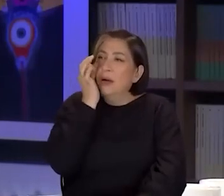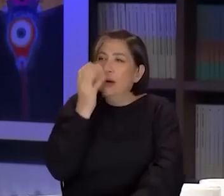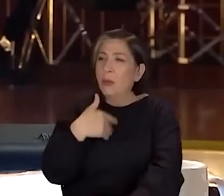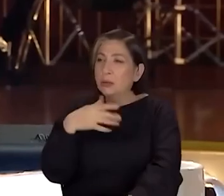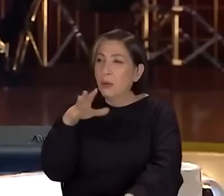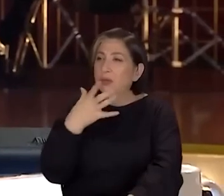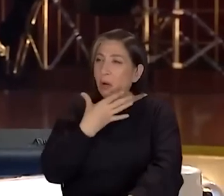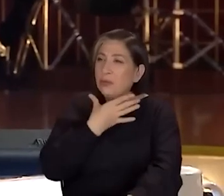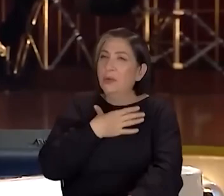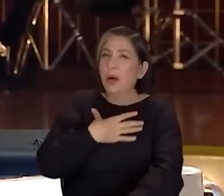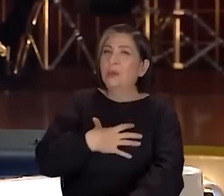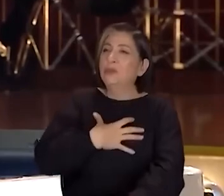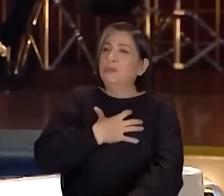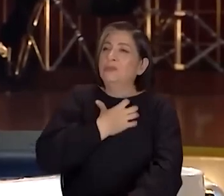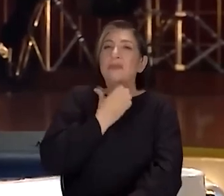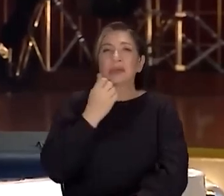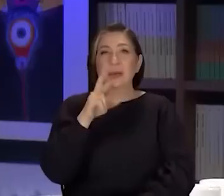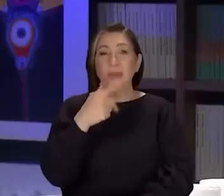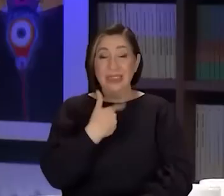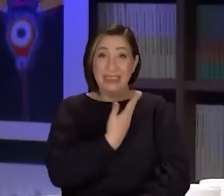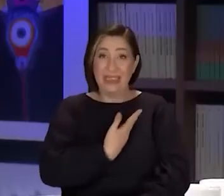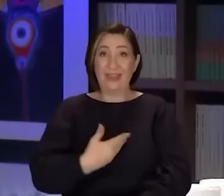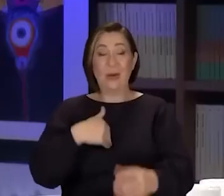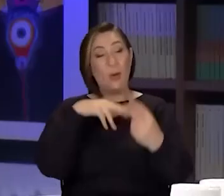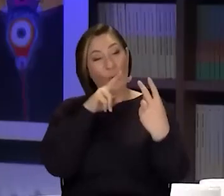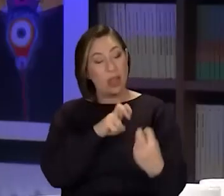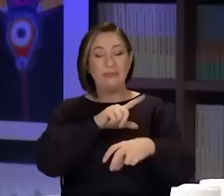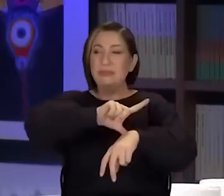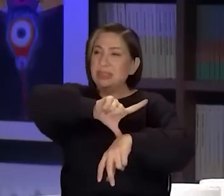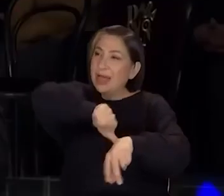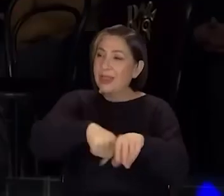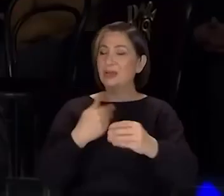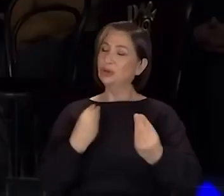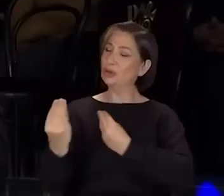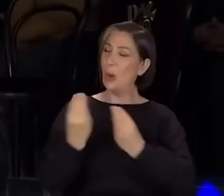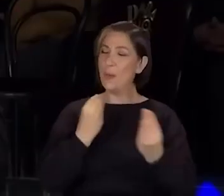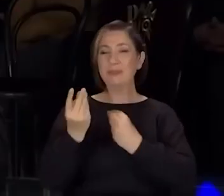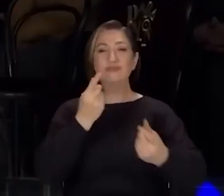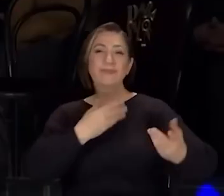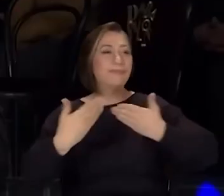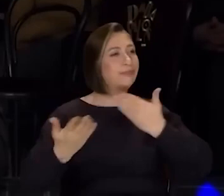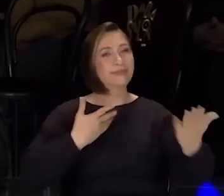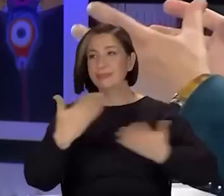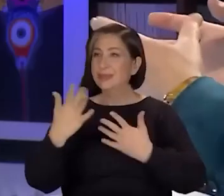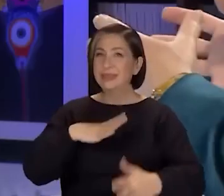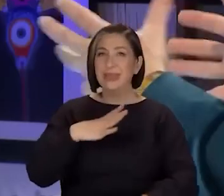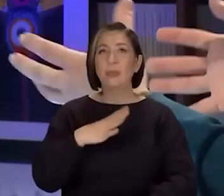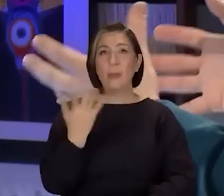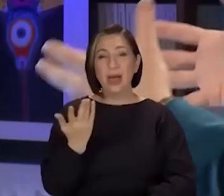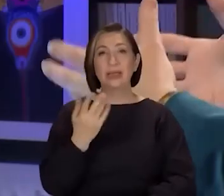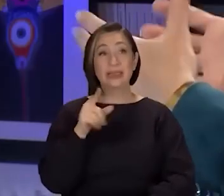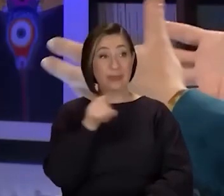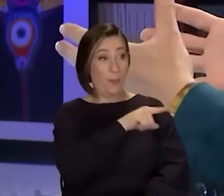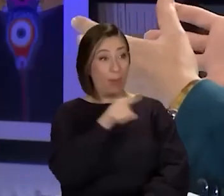filan. Çok fena, evet. Ki biz bir de severiz böyle beraber oturalım saatlerce, bir şeyler yiyelim, sohbet edelim. Sizin aslında yani